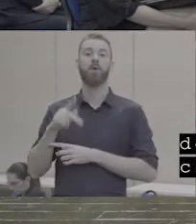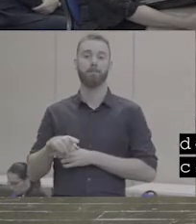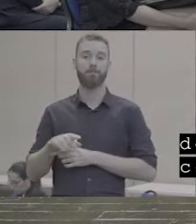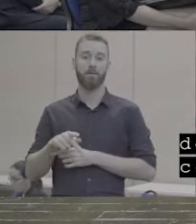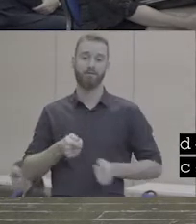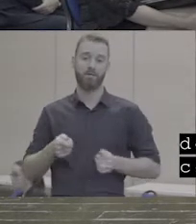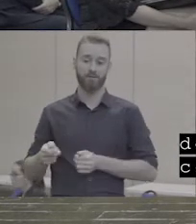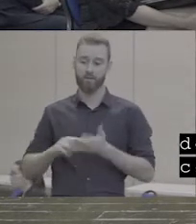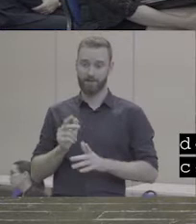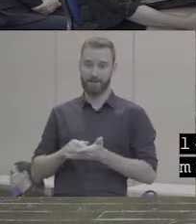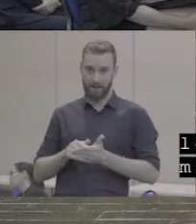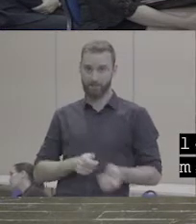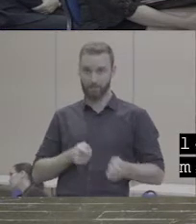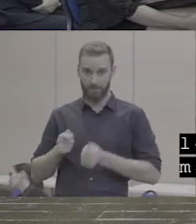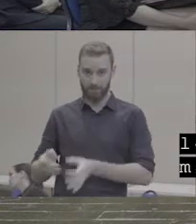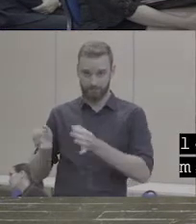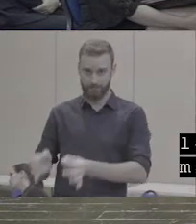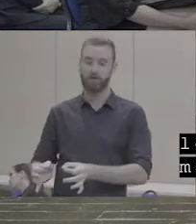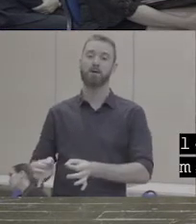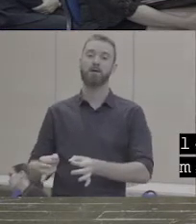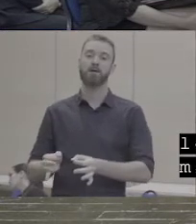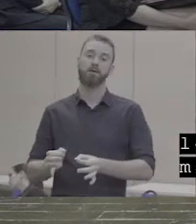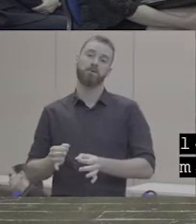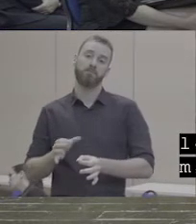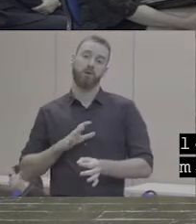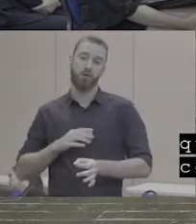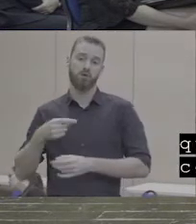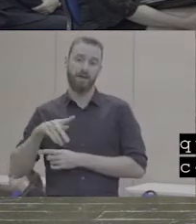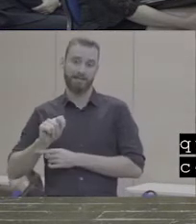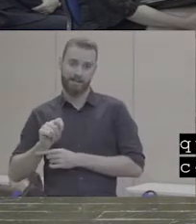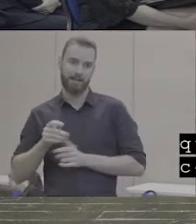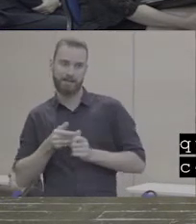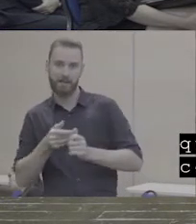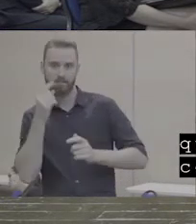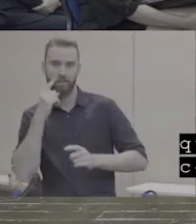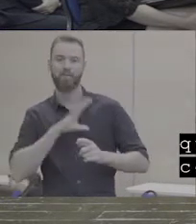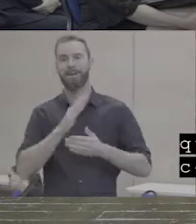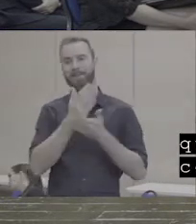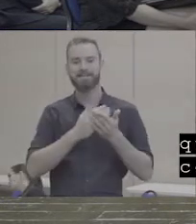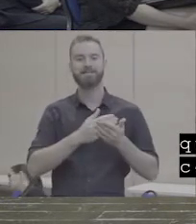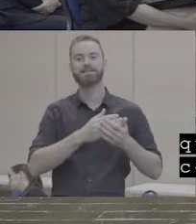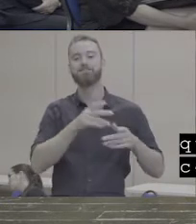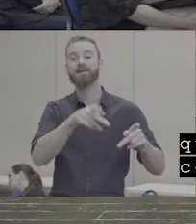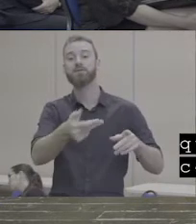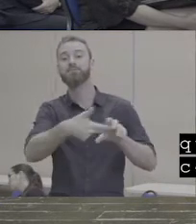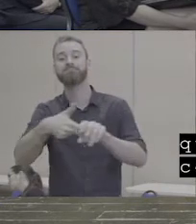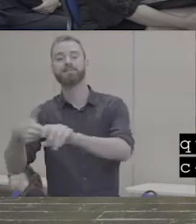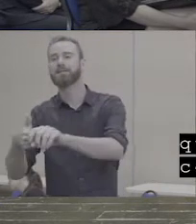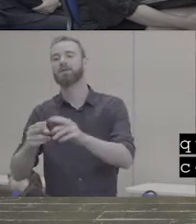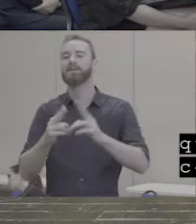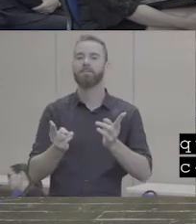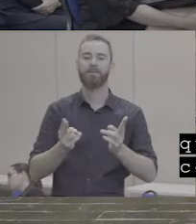comité fondateur est fondé, le GRT le guide, bien sûr, mais c'est pas tout le monde, des fois, qui ont ces connaissances ou ces